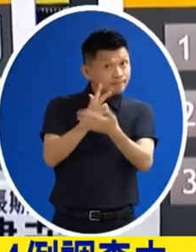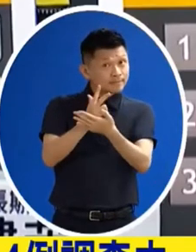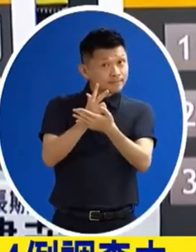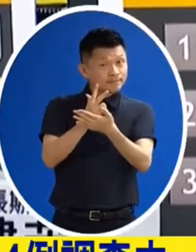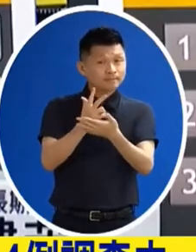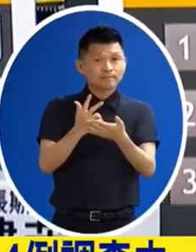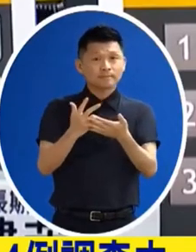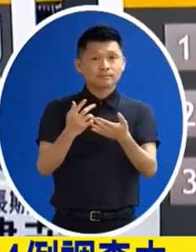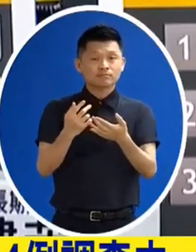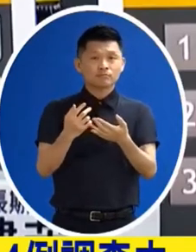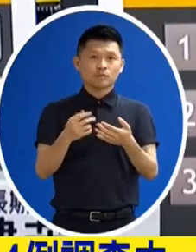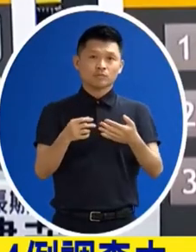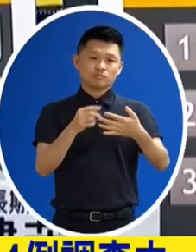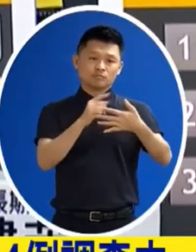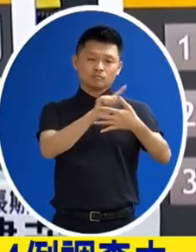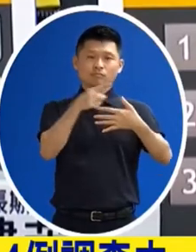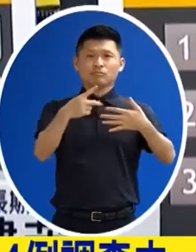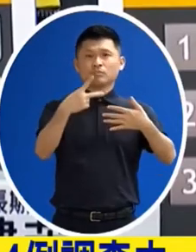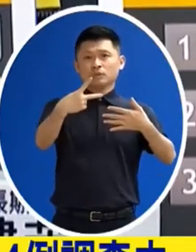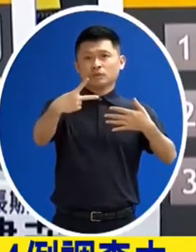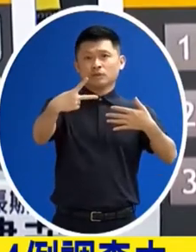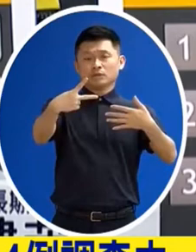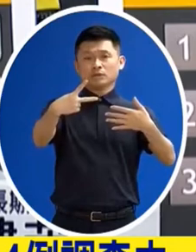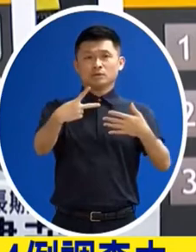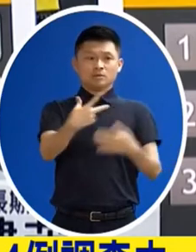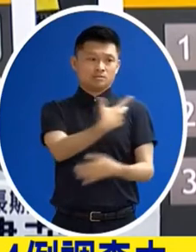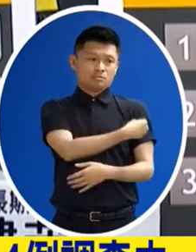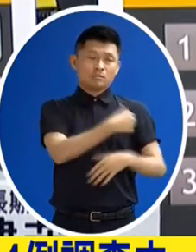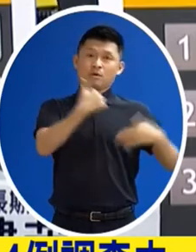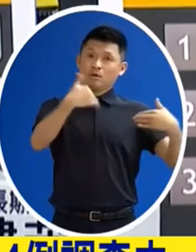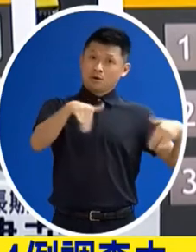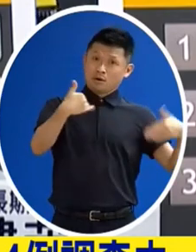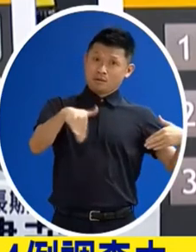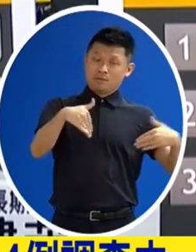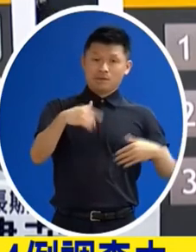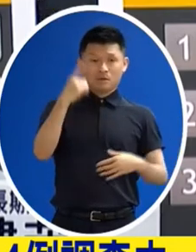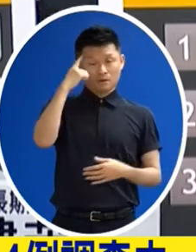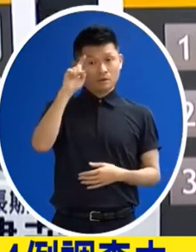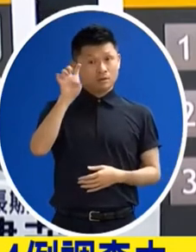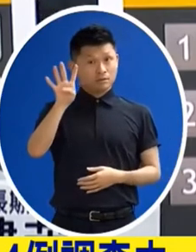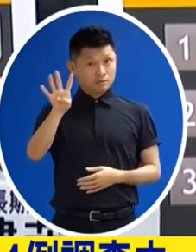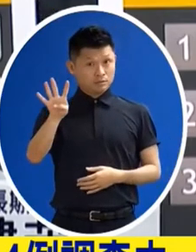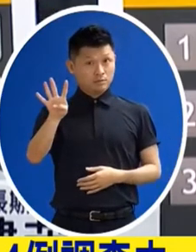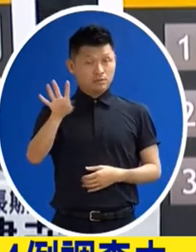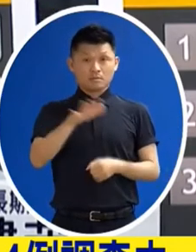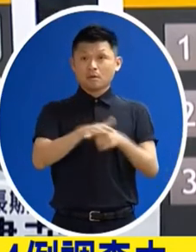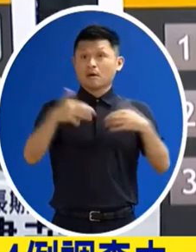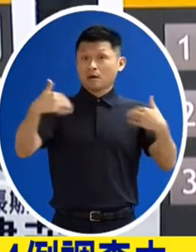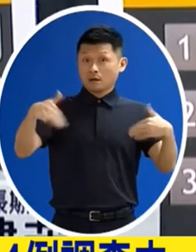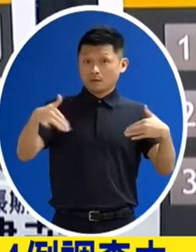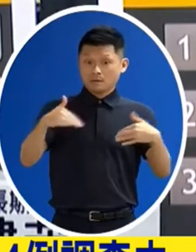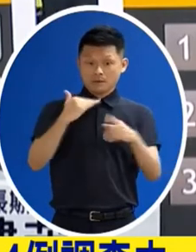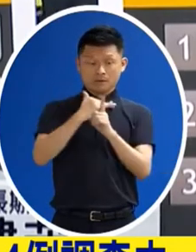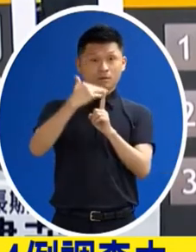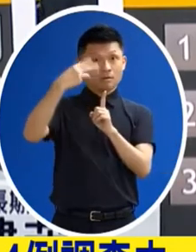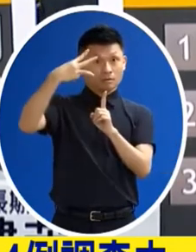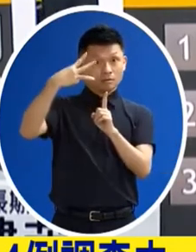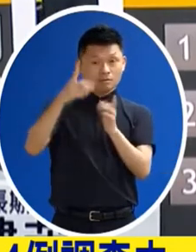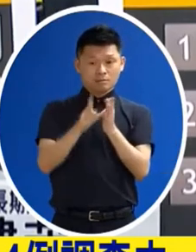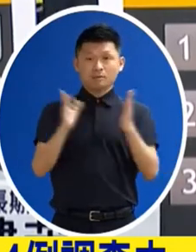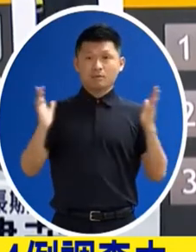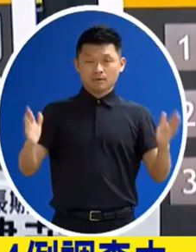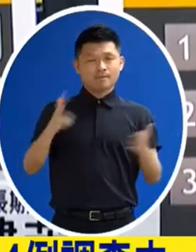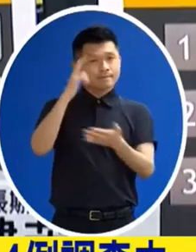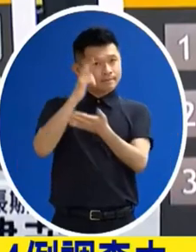是第二类型这种没有接受疫苗或者他还没满14天，3级期间他每